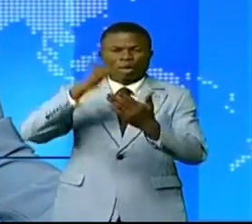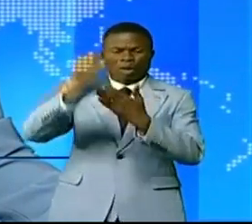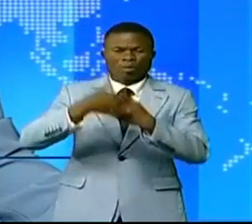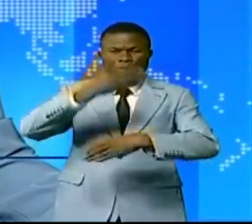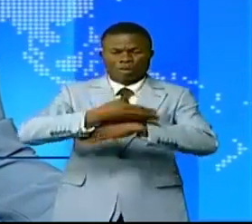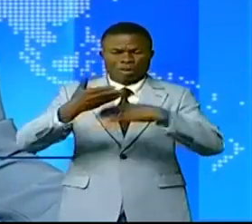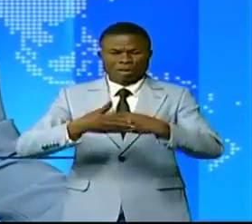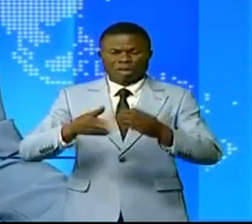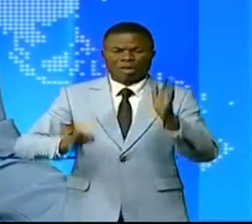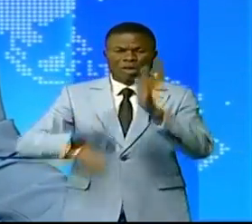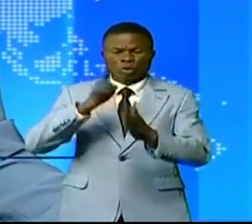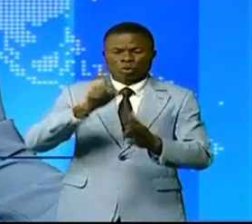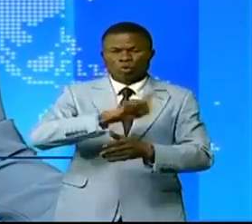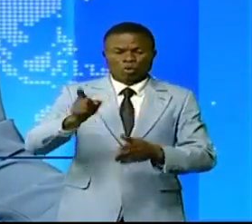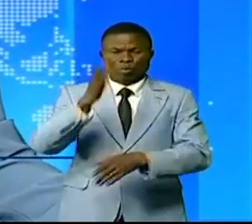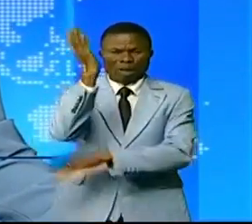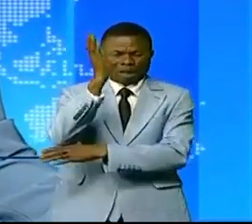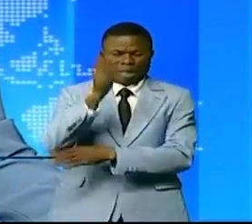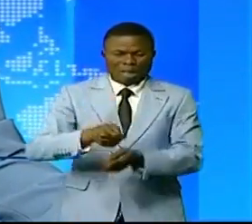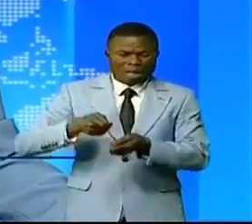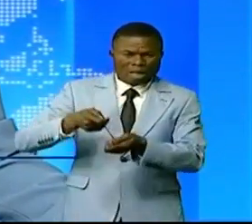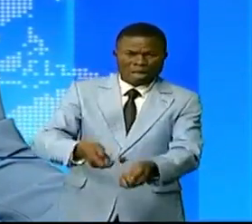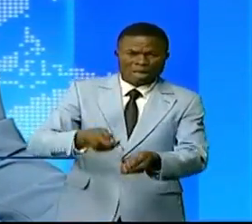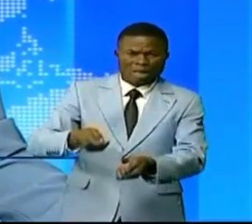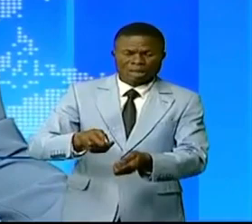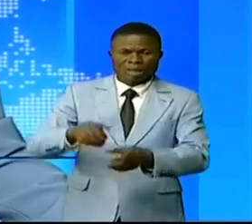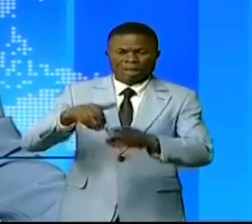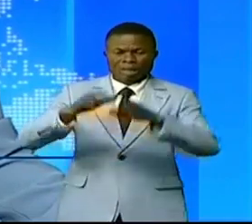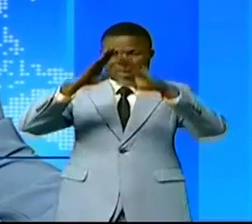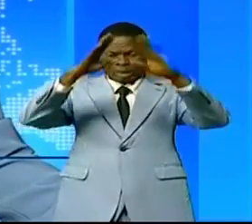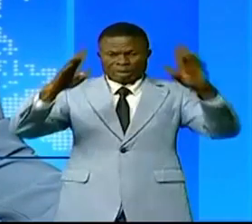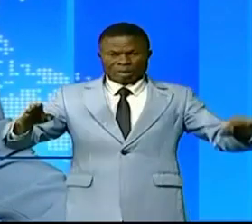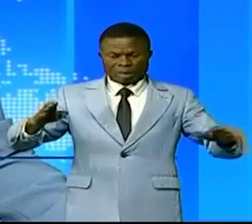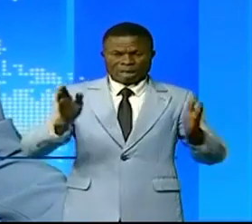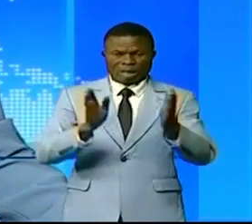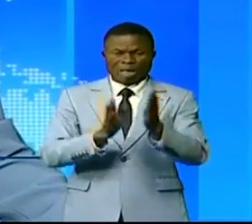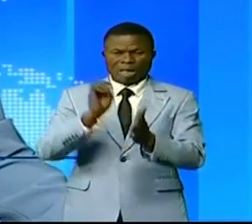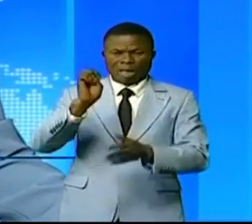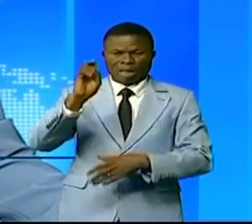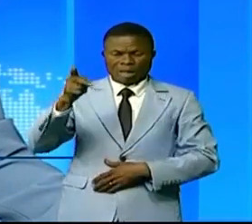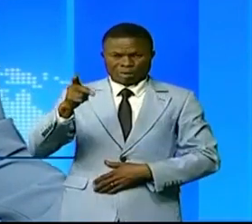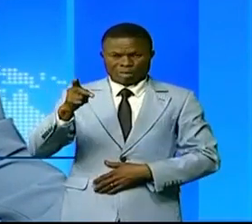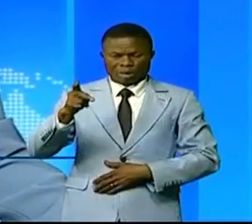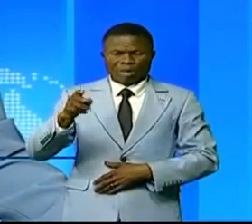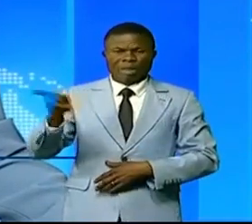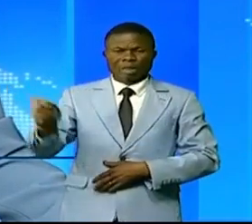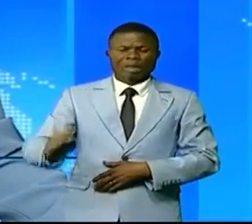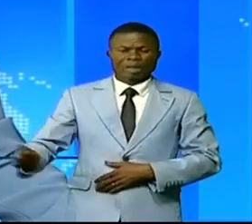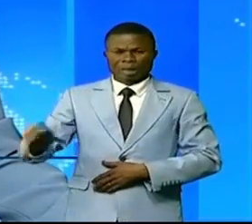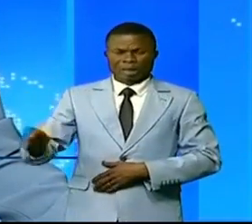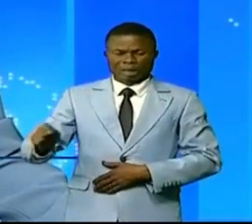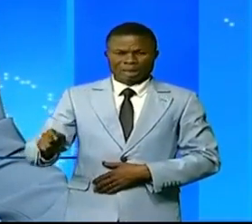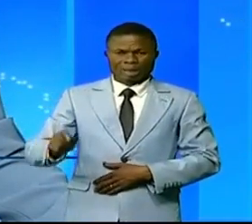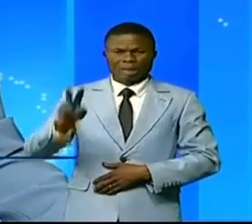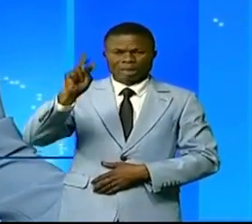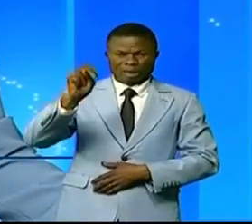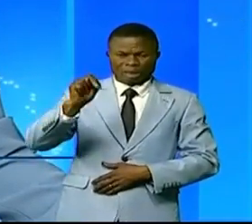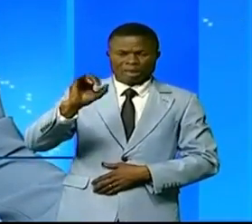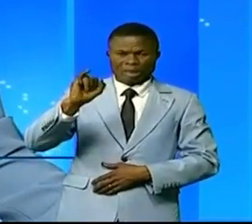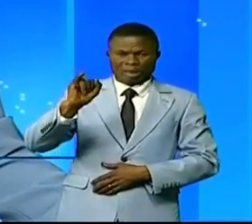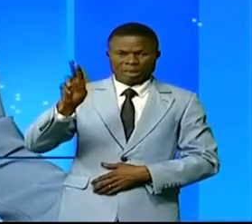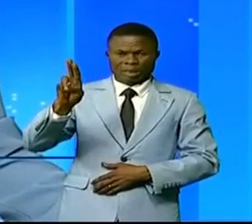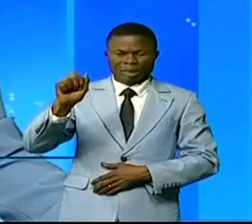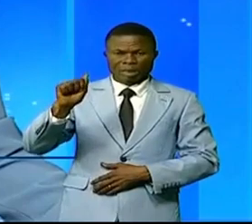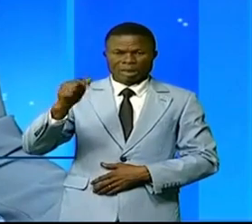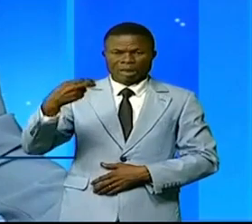de 12 000 arbres qui seront plantés dans la concession de l'épée Mouya dans le territoire de Niragongo pour un